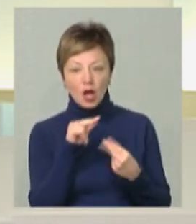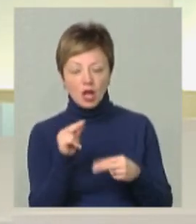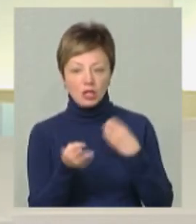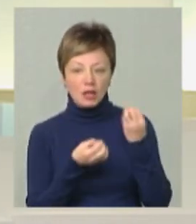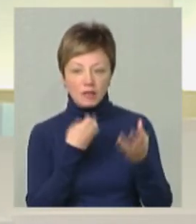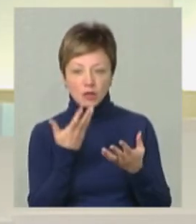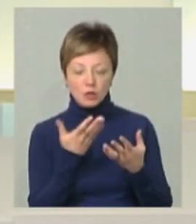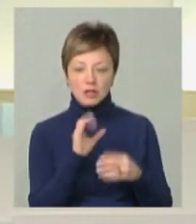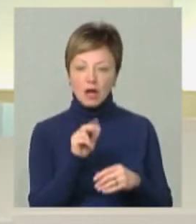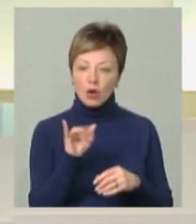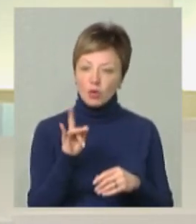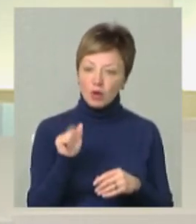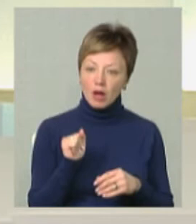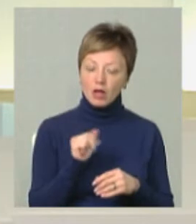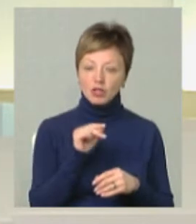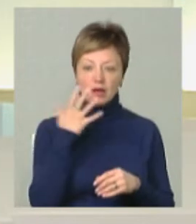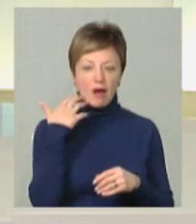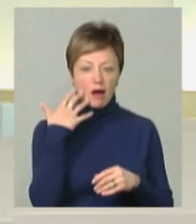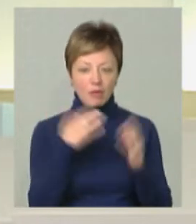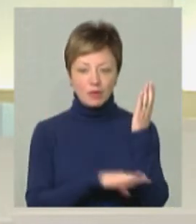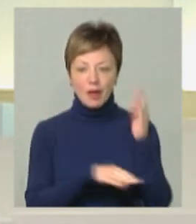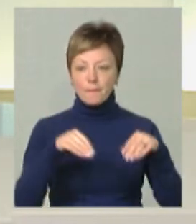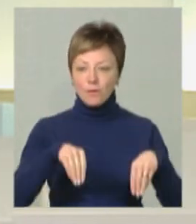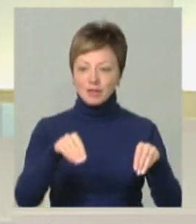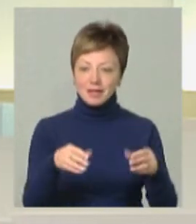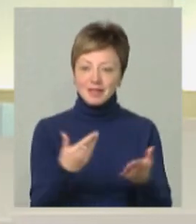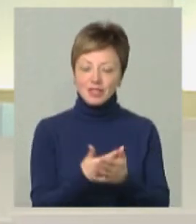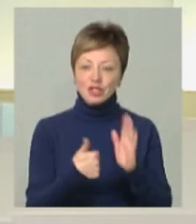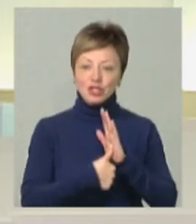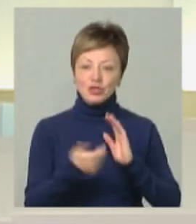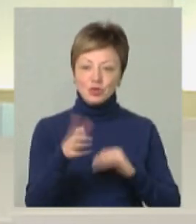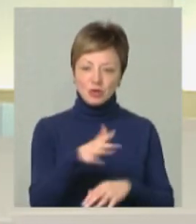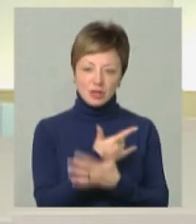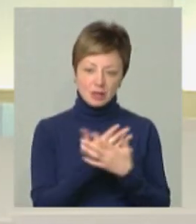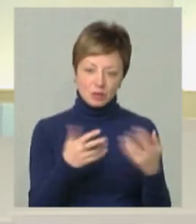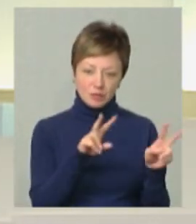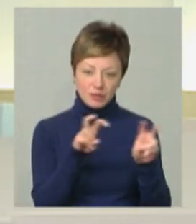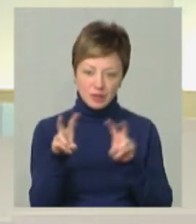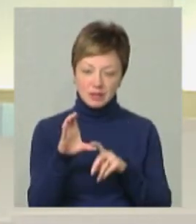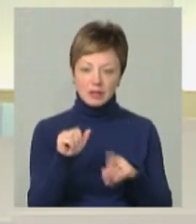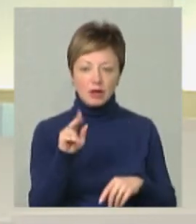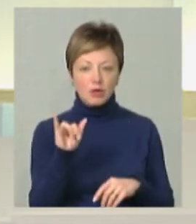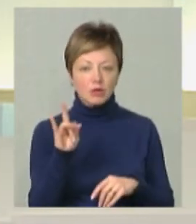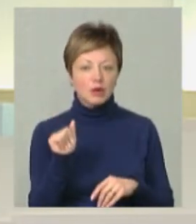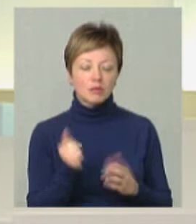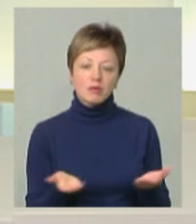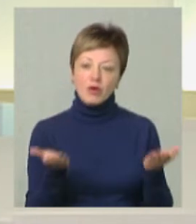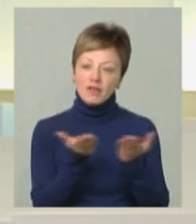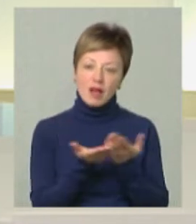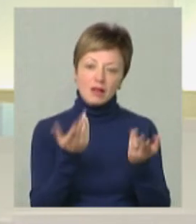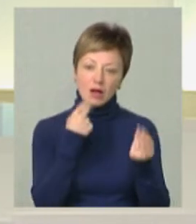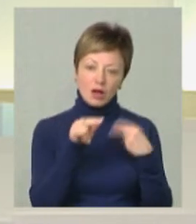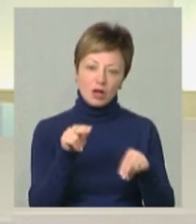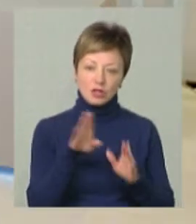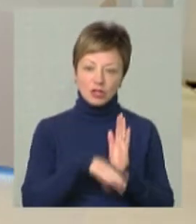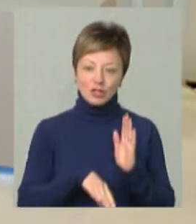квітує сакура, чи краще квітує яблуня. Ми посадили 6 різновидностей сакур, і можна буде порівняти, яка з них